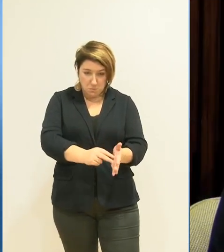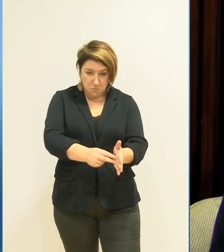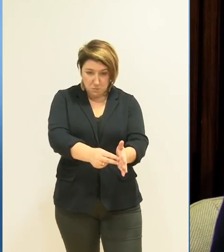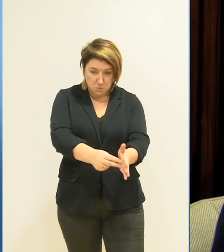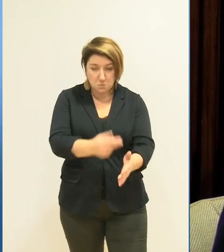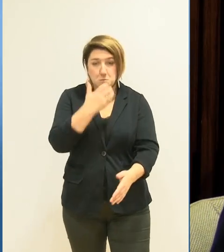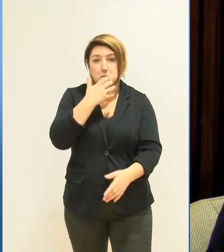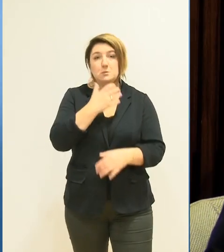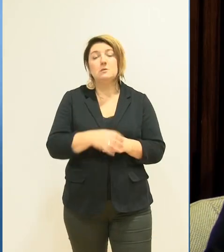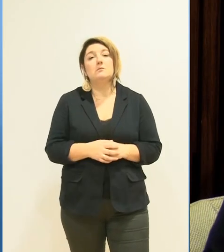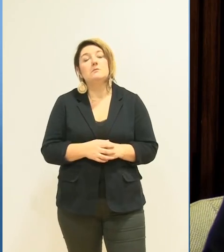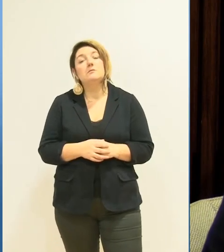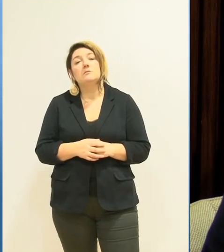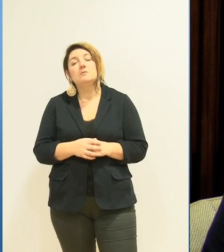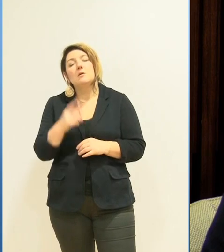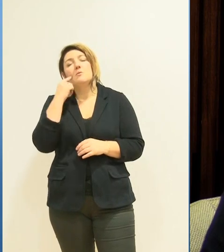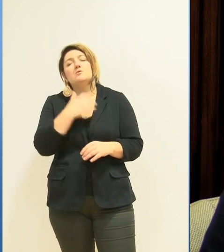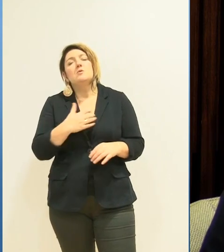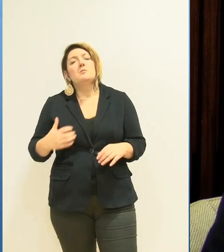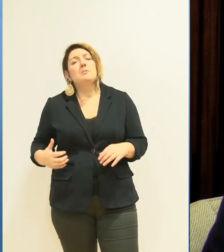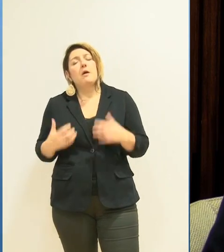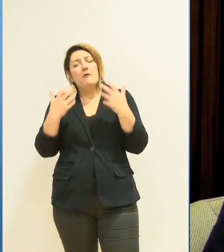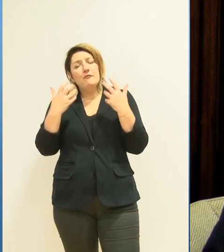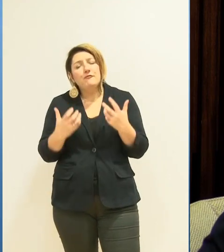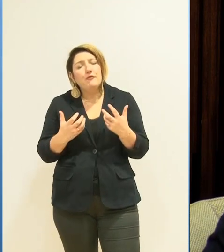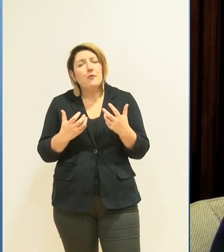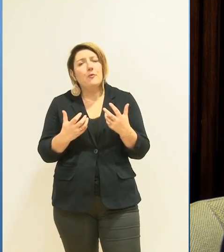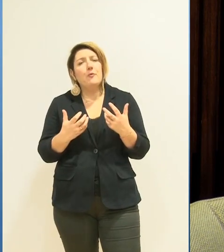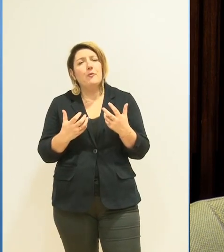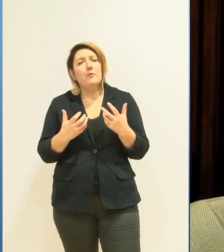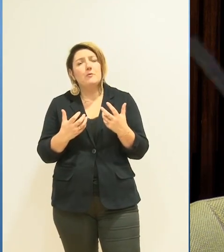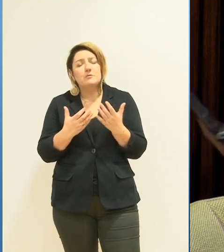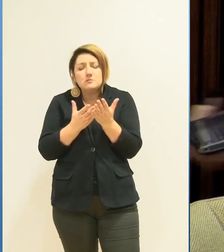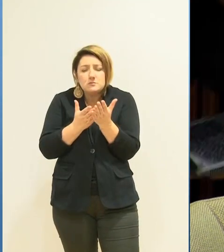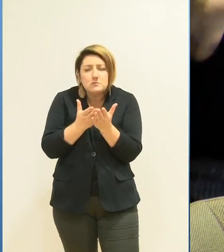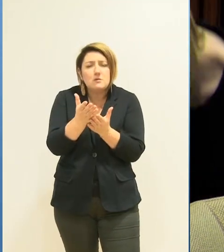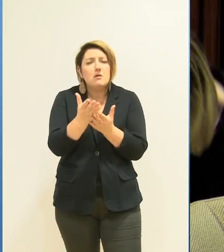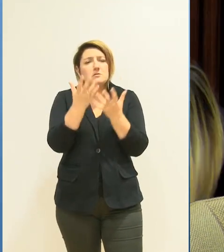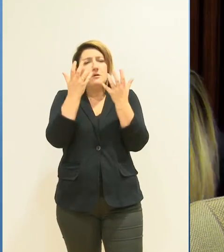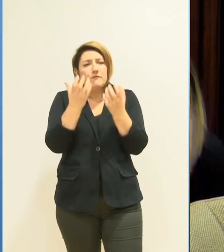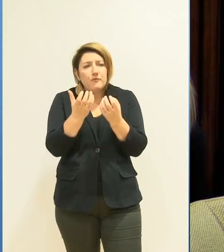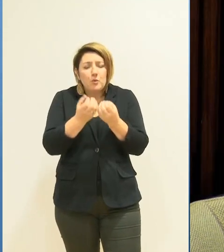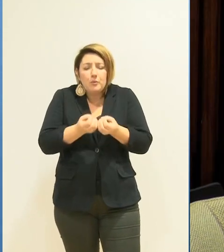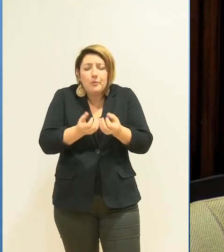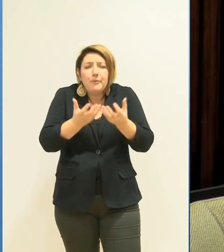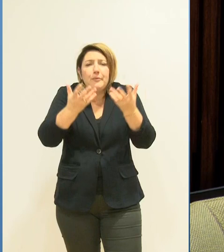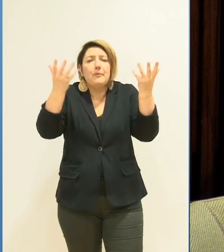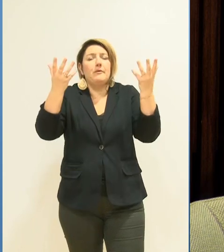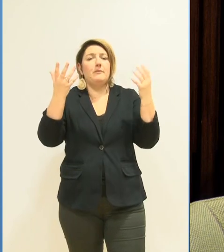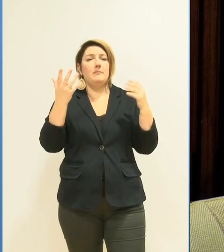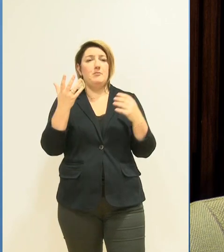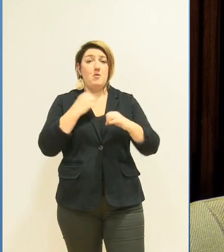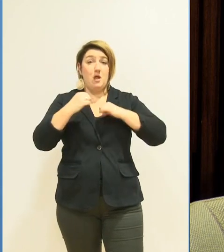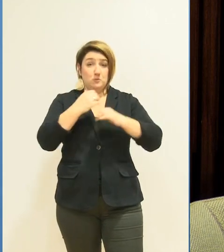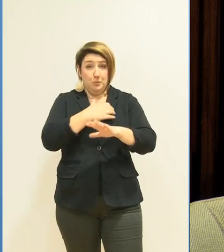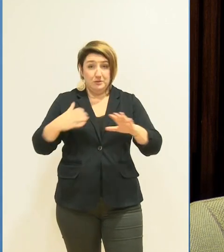monsieur le maire pour donner du souffle et du sens à l'action municipale et il n'est pas